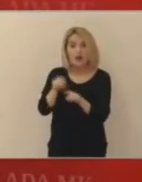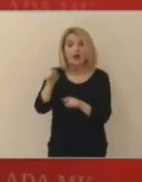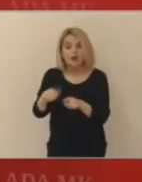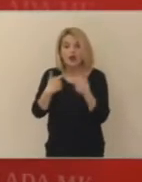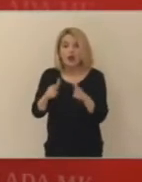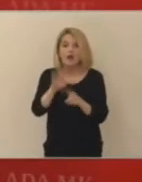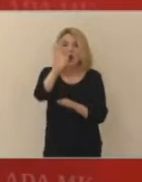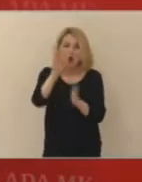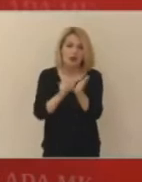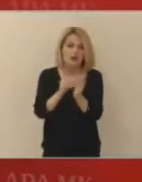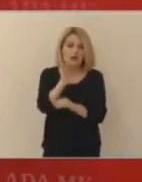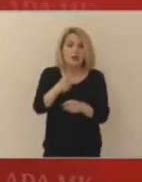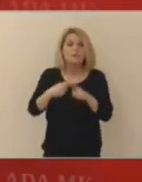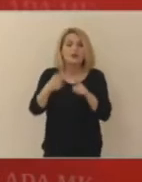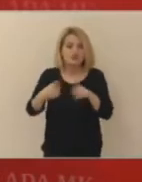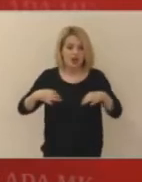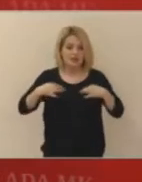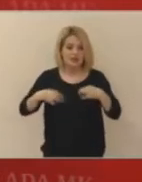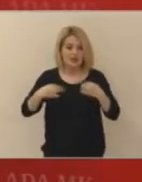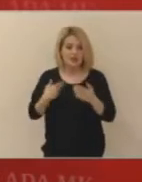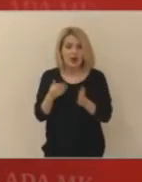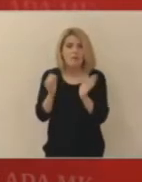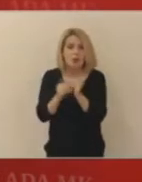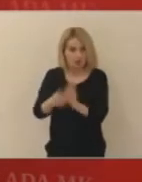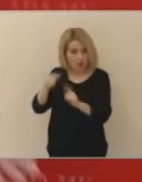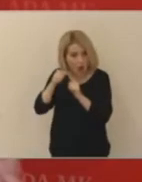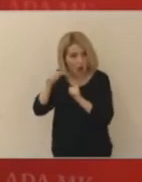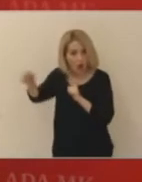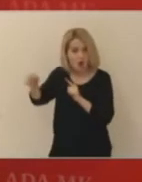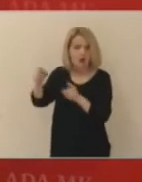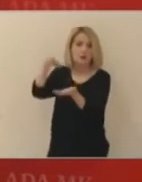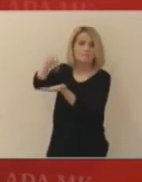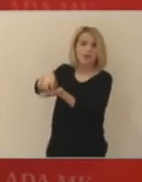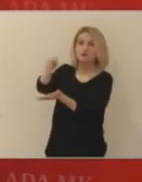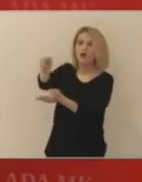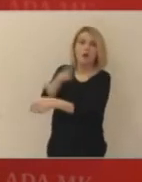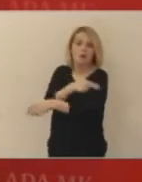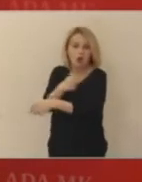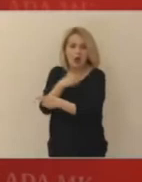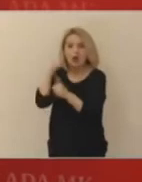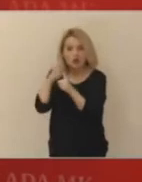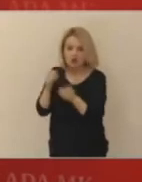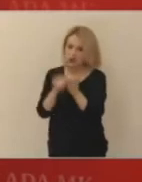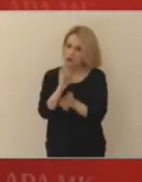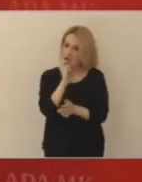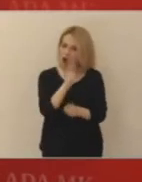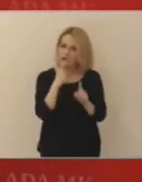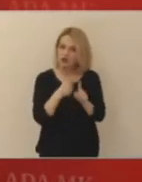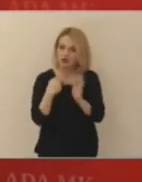доволно е само да кажа дека здравствени причини се упатуваат до одредена локација и точно да кажат во која болница се